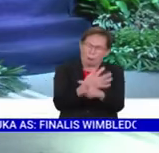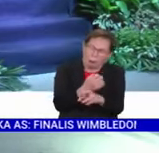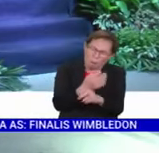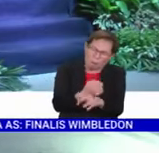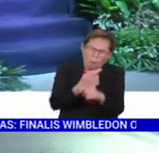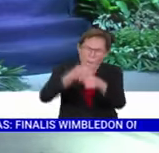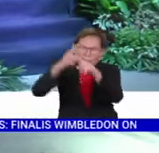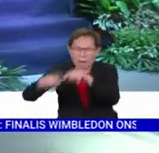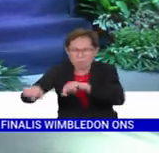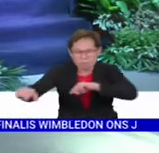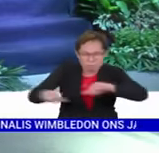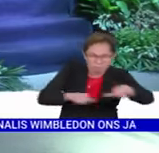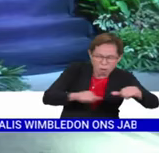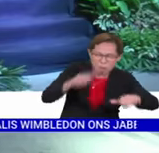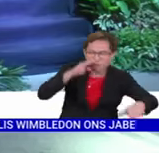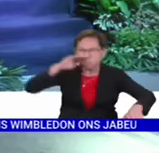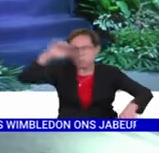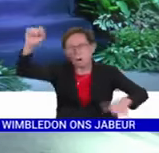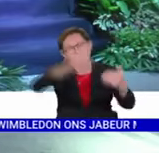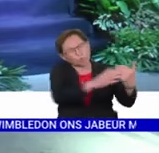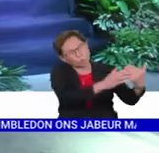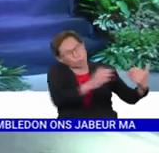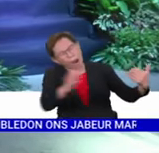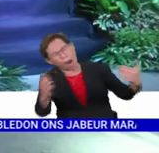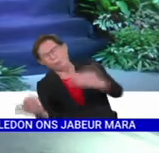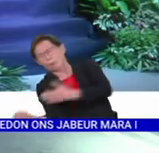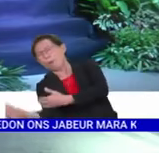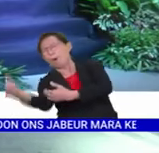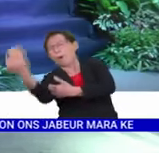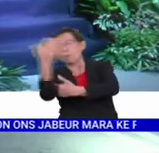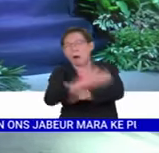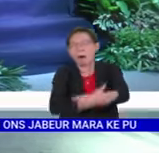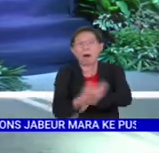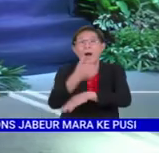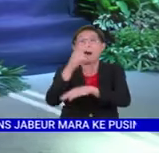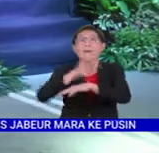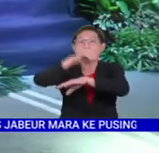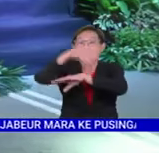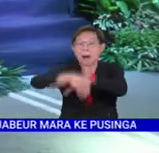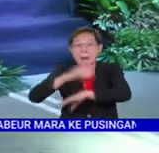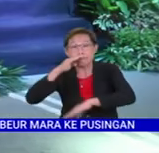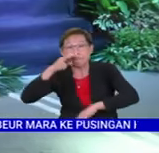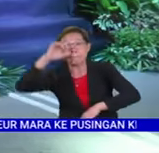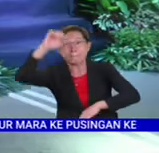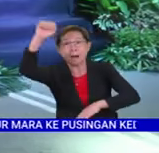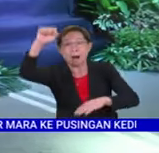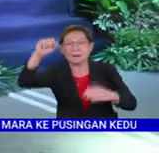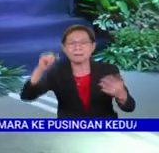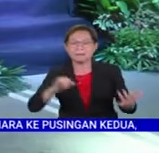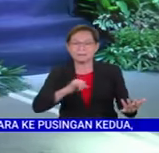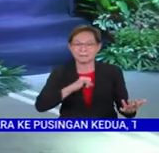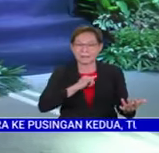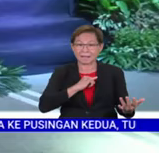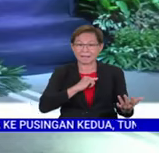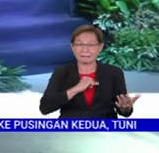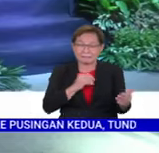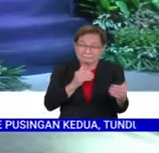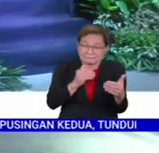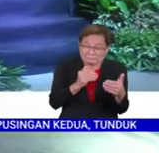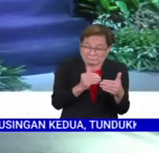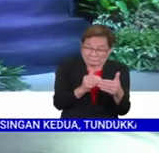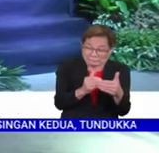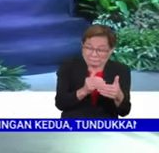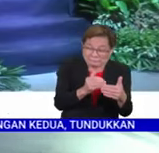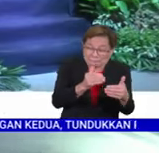dengan pelbagai aktiviti kemerdekaan sepanjang hari ini, sempena ambang Merdeka at Sedili, kita kini hampir ke